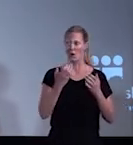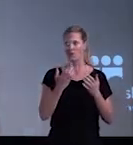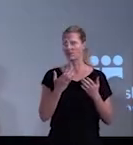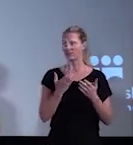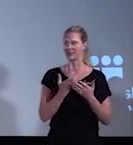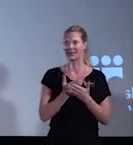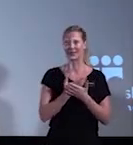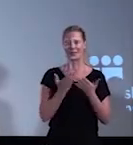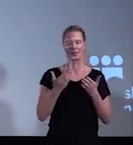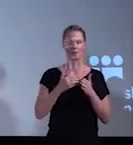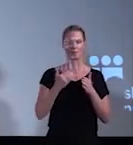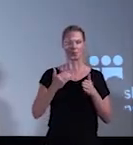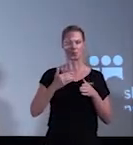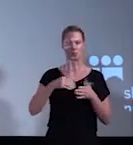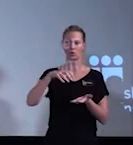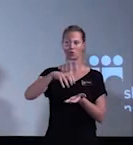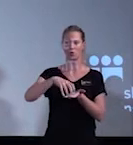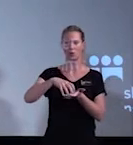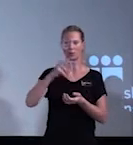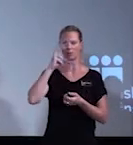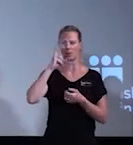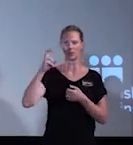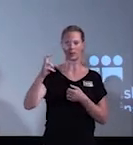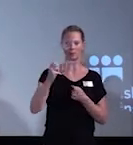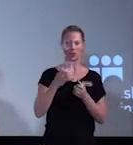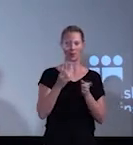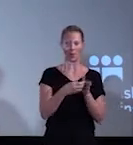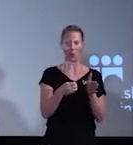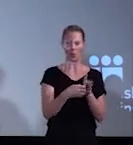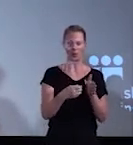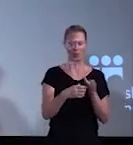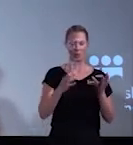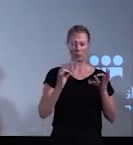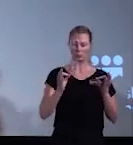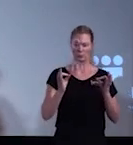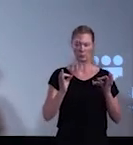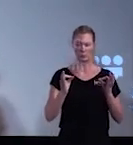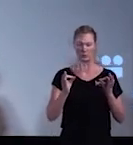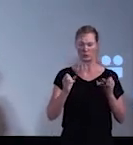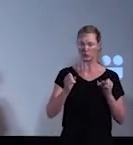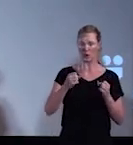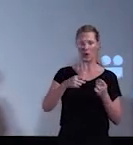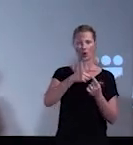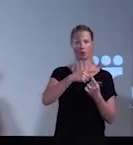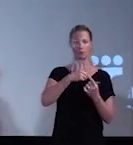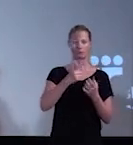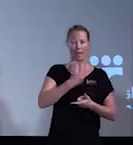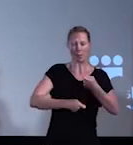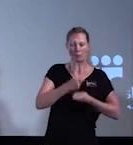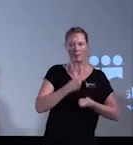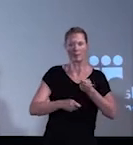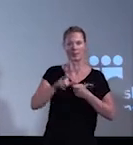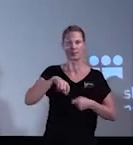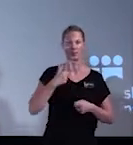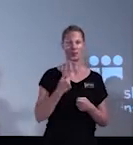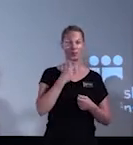inte utifrån ett statligt perspektiv behöva överhuvudtaget motivera hur man ska gå runt. Det finns ju ingen som